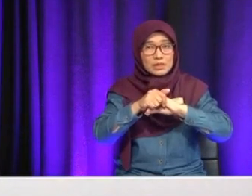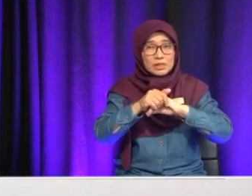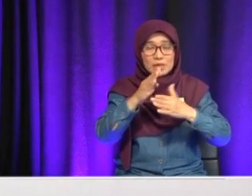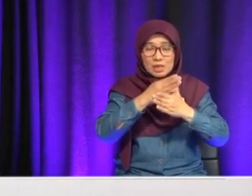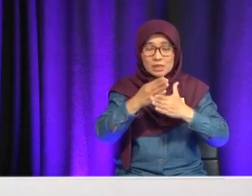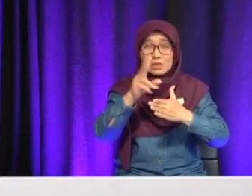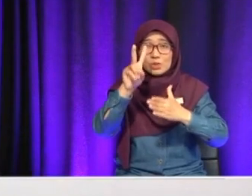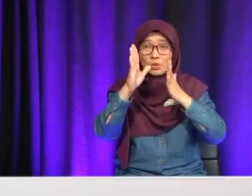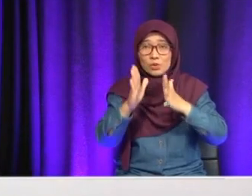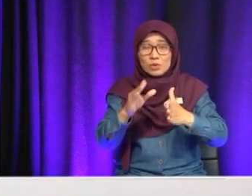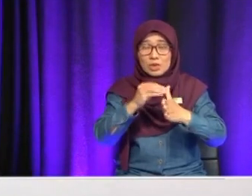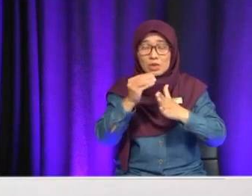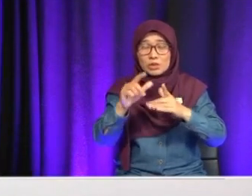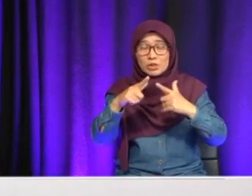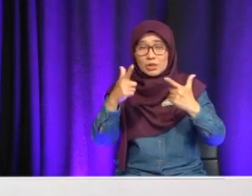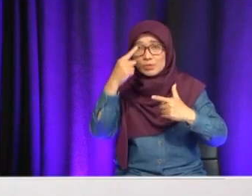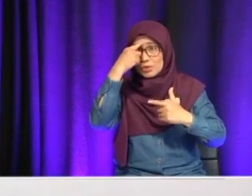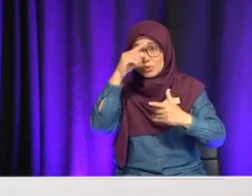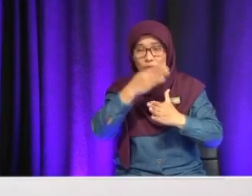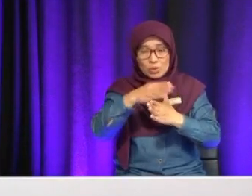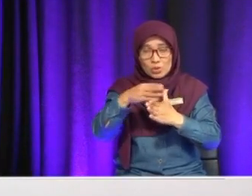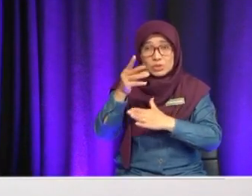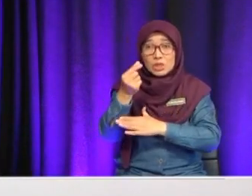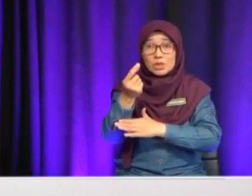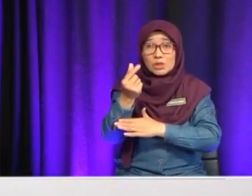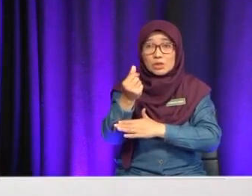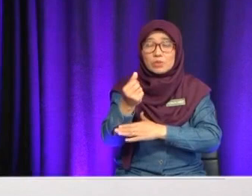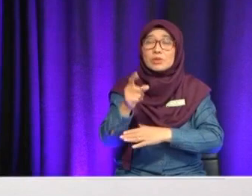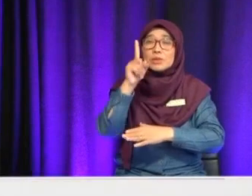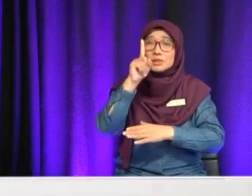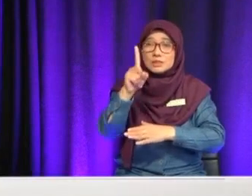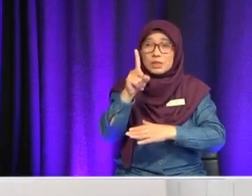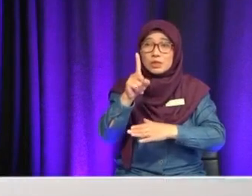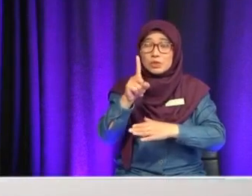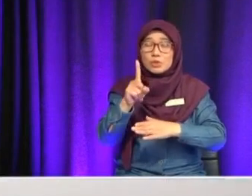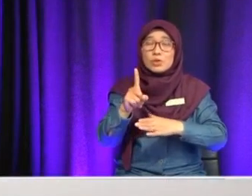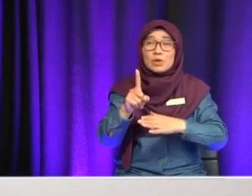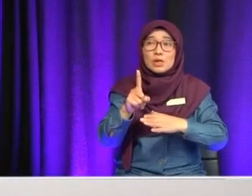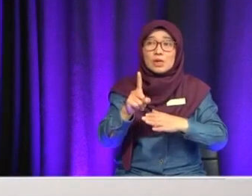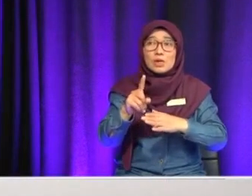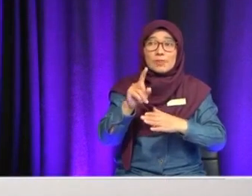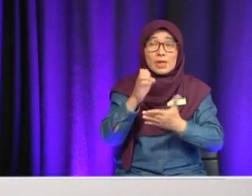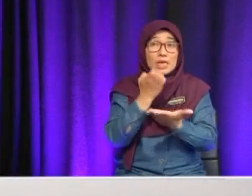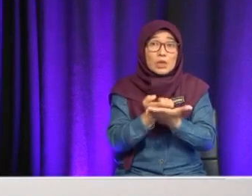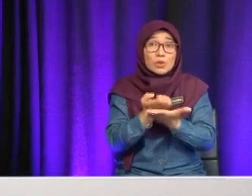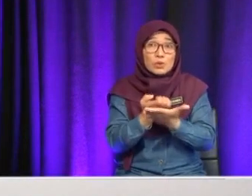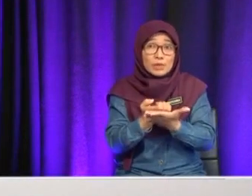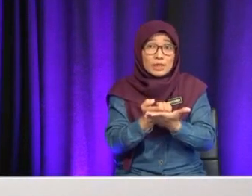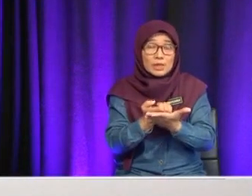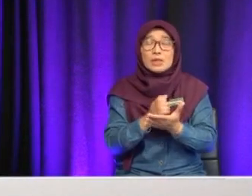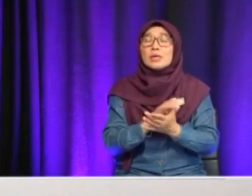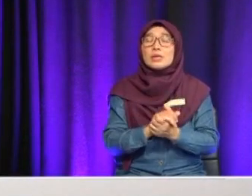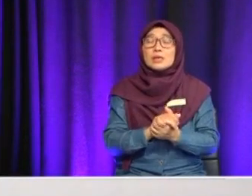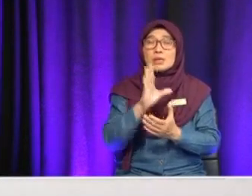orang atau lebih untuk berkongsi modal dalam sesuatu kegiatan ekonomi dan berkongsi dalam keuntungan. Okey,